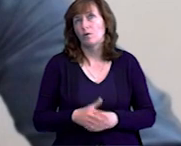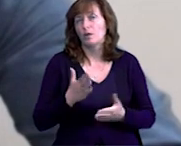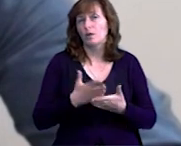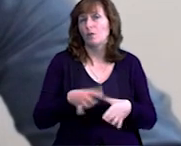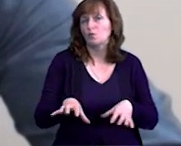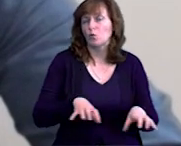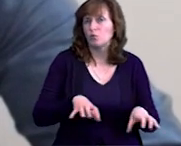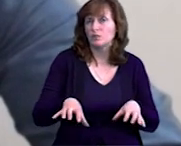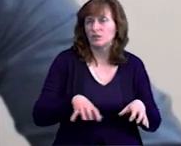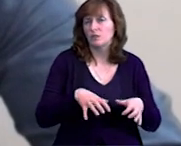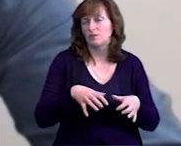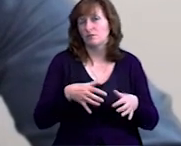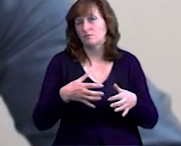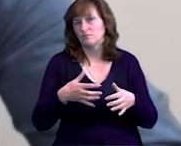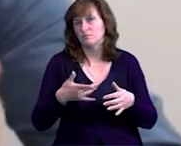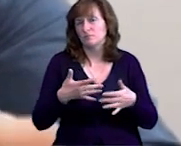якісь корупційні чинники